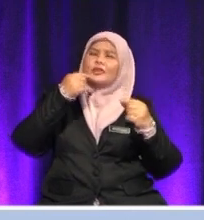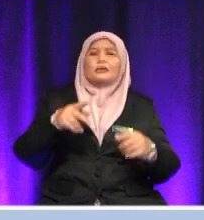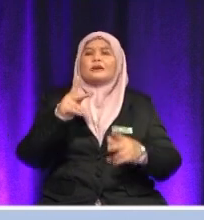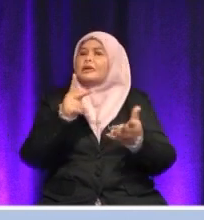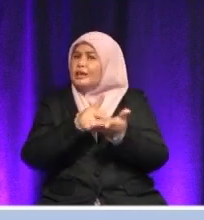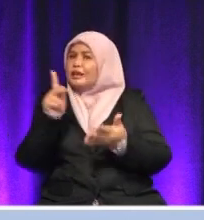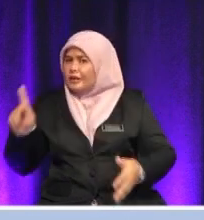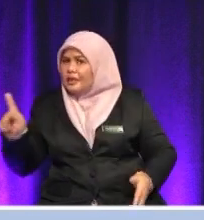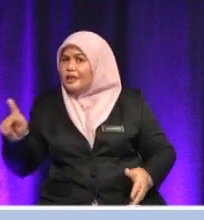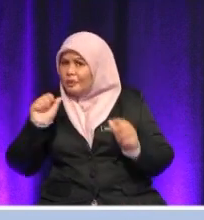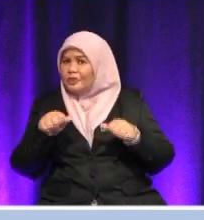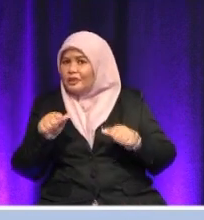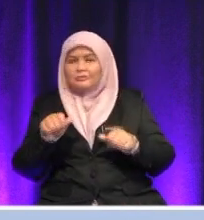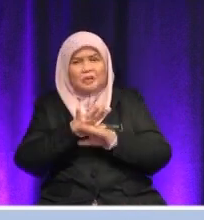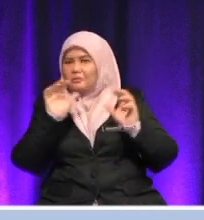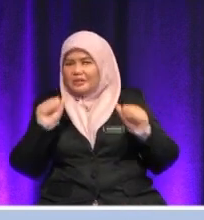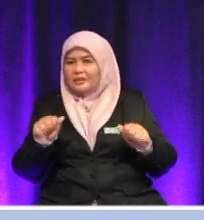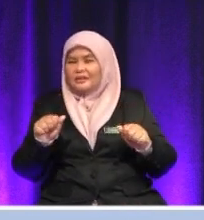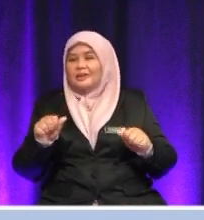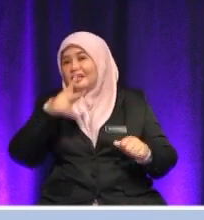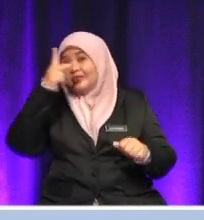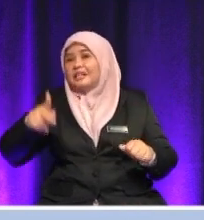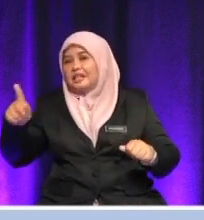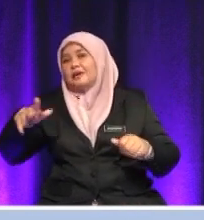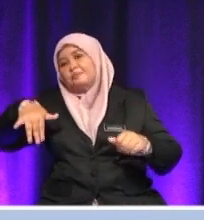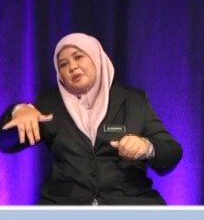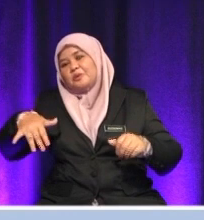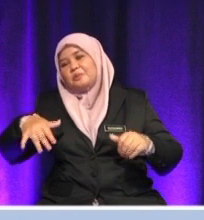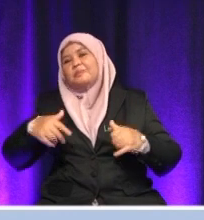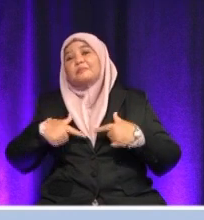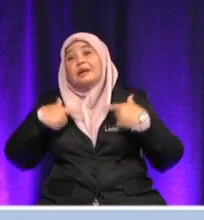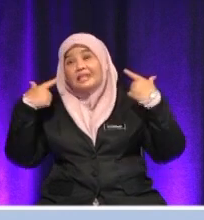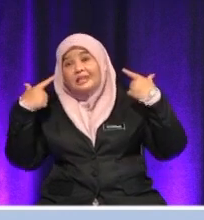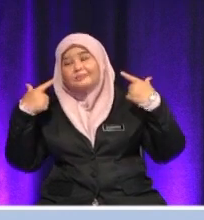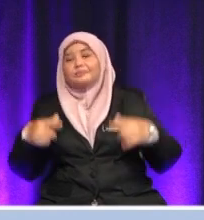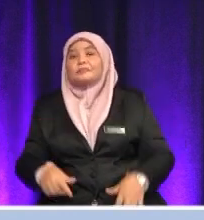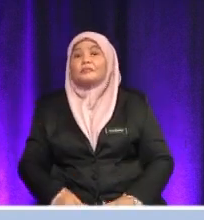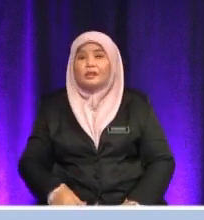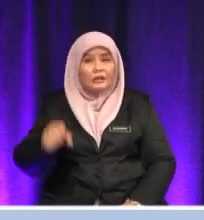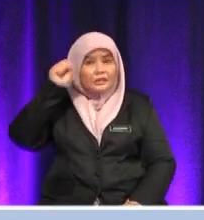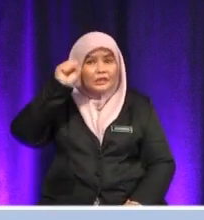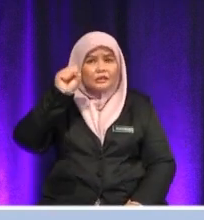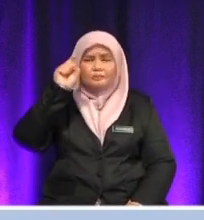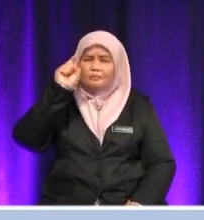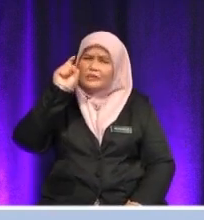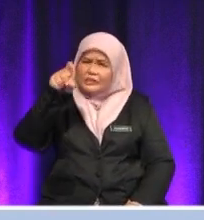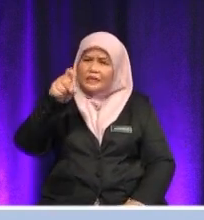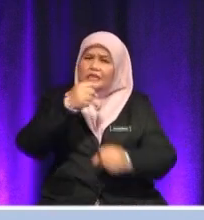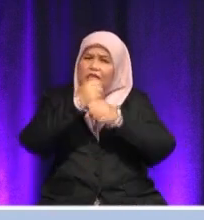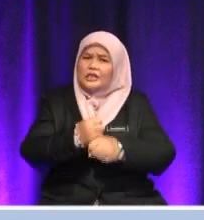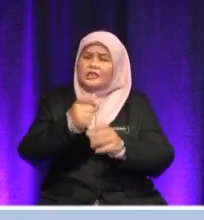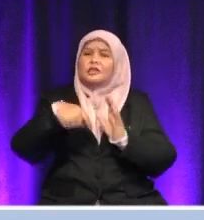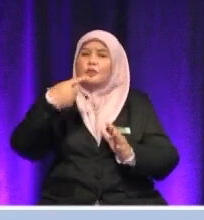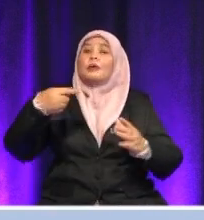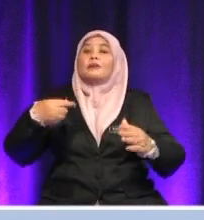Tak boleh Ustaz. Okey, sebab dia belum baligh. Betul. Okey, jadi kesaksian saksi perlu ada syarat-syarat tersebut.